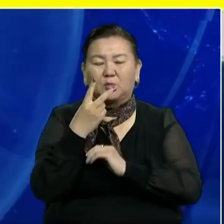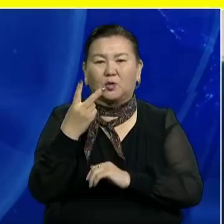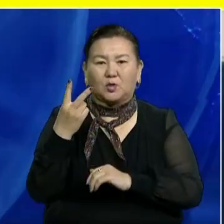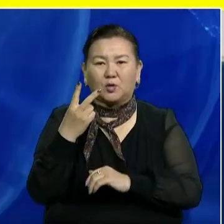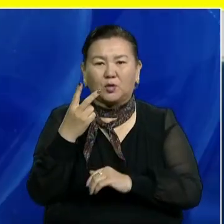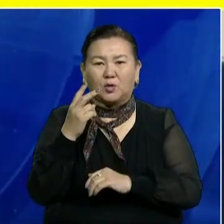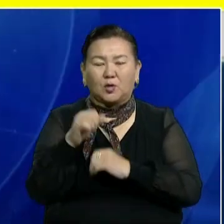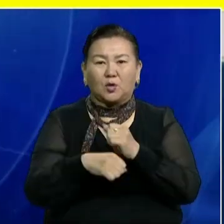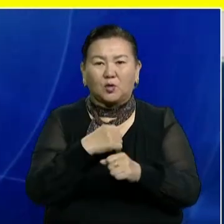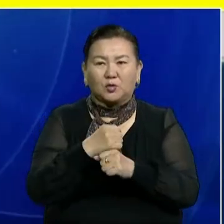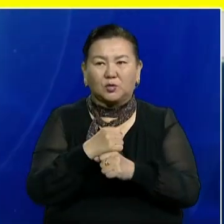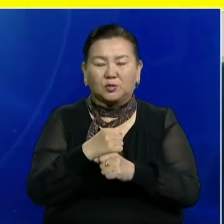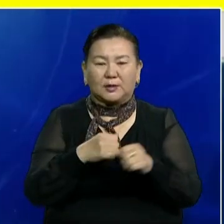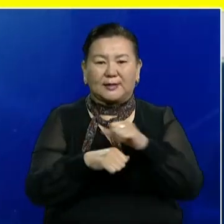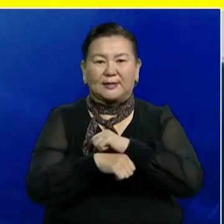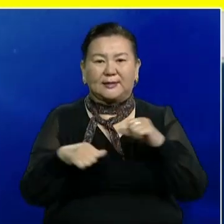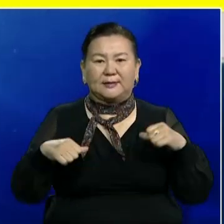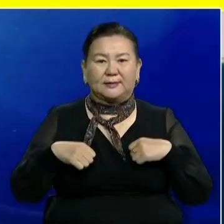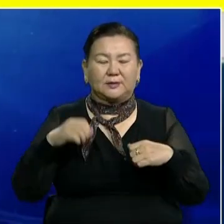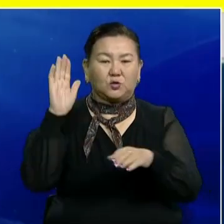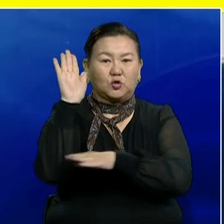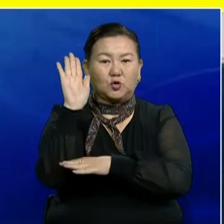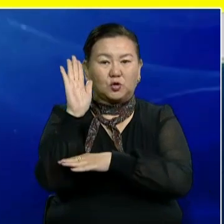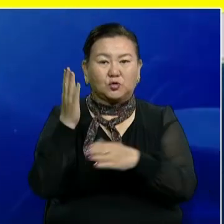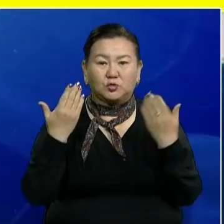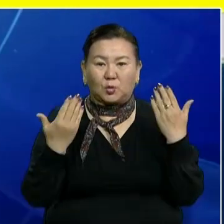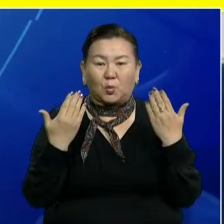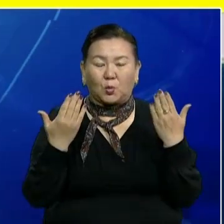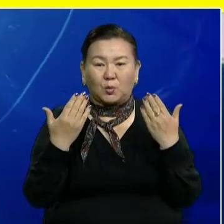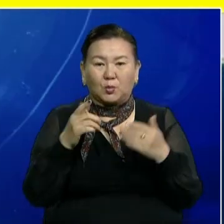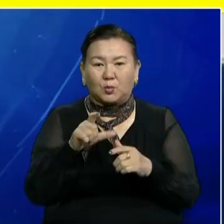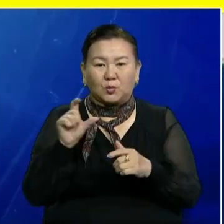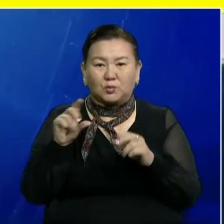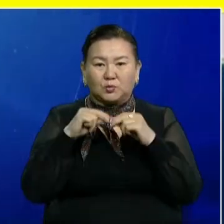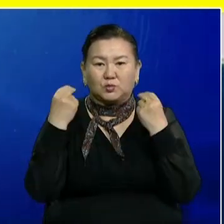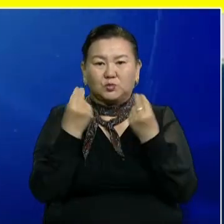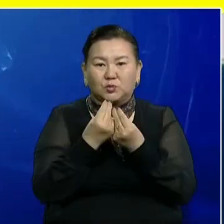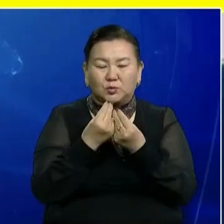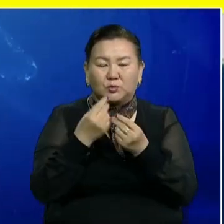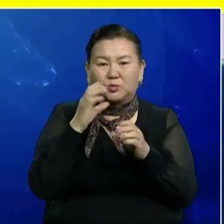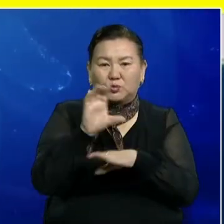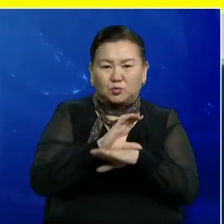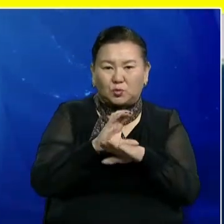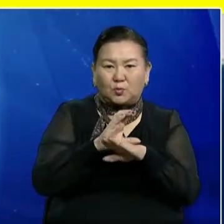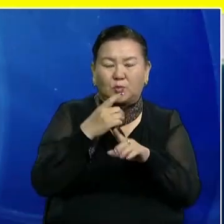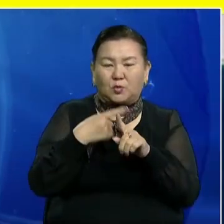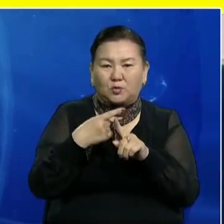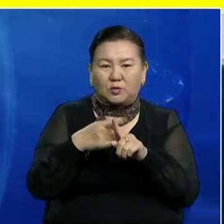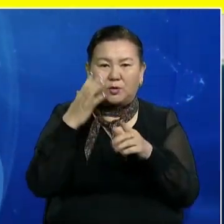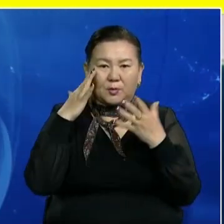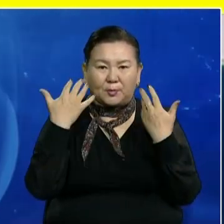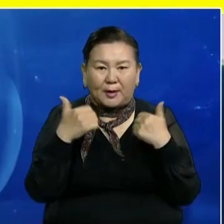хавар иргэдийн төлөөлөгчдөө хурлын одоо нөгөө нэг дэмжлэгтэйгээр хүүхдийн манлал чуулганыг сум орон нутгаар зохион байгуулсан. За тэгээд үүн